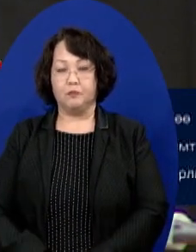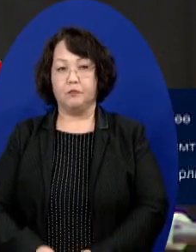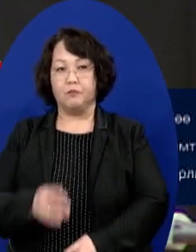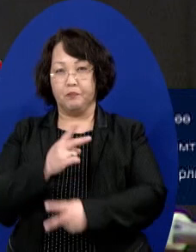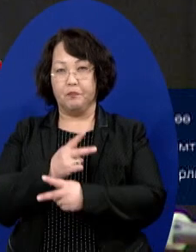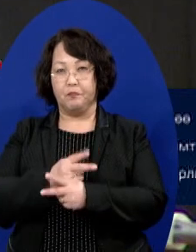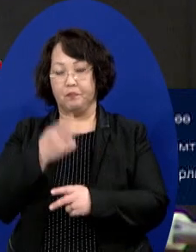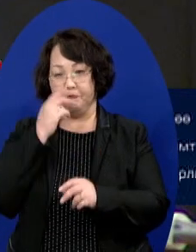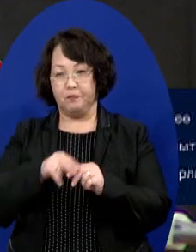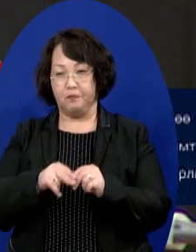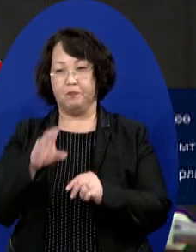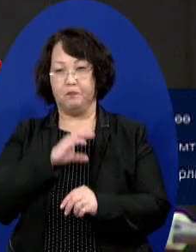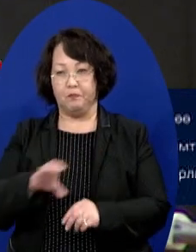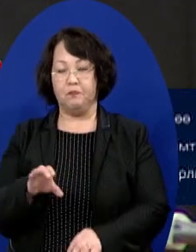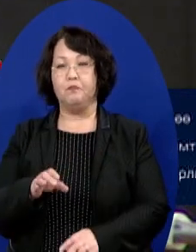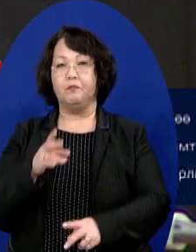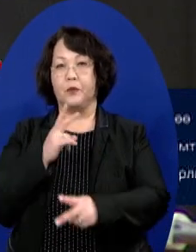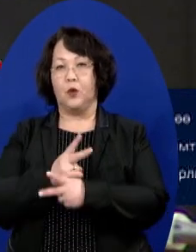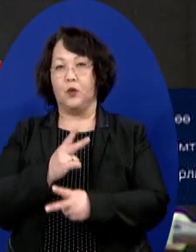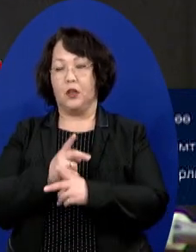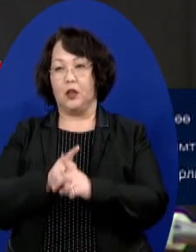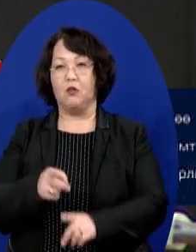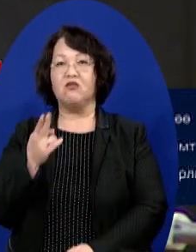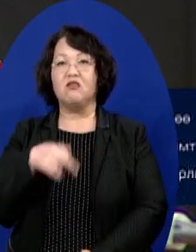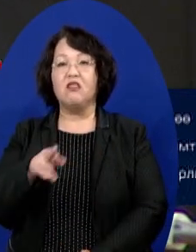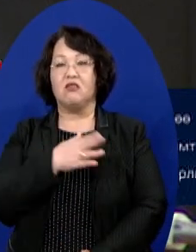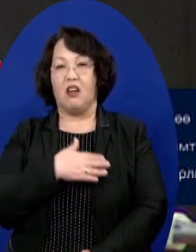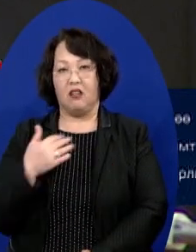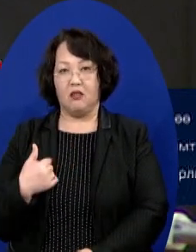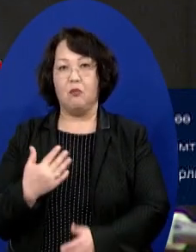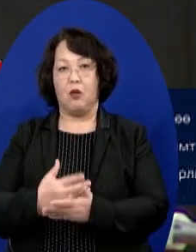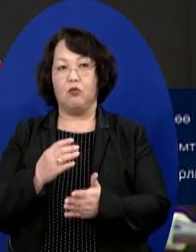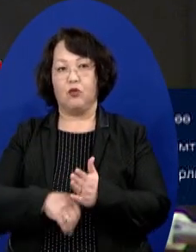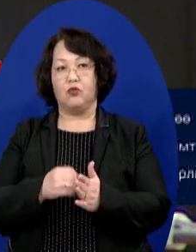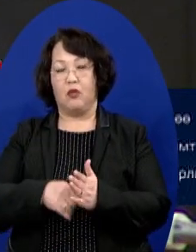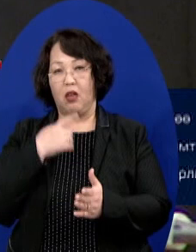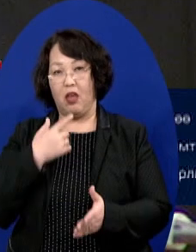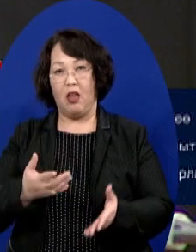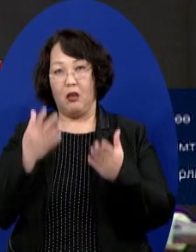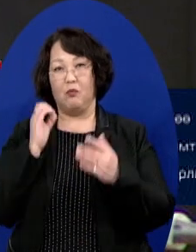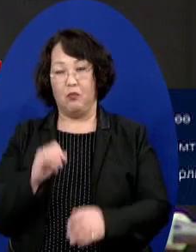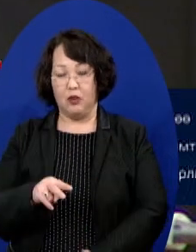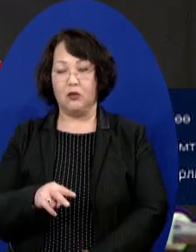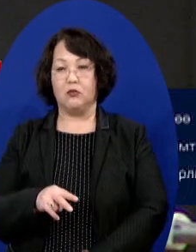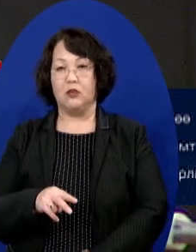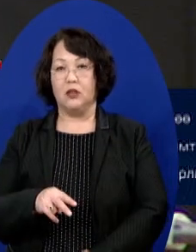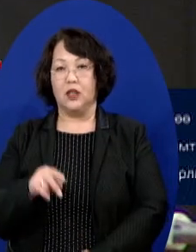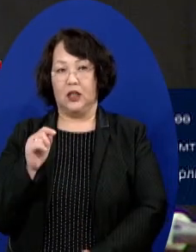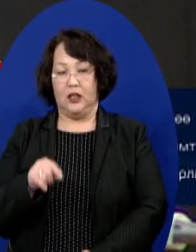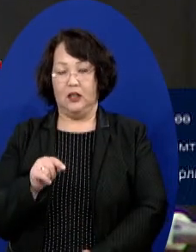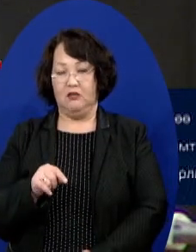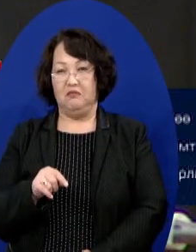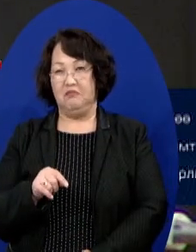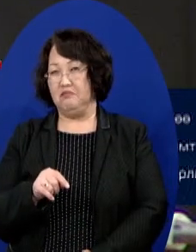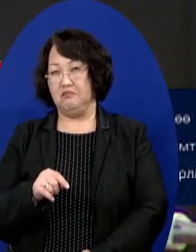хяналтын байгууллагууд хуулиар дэд даргатай байна гэдэг ингээд тогтоосон бол тэдгээр бол хөндөгдөхгүй байхаар орж ирсэн.